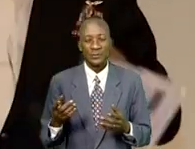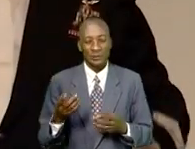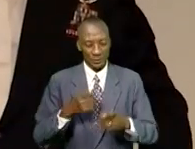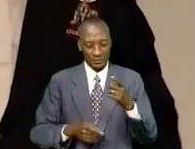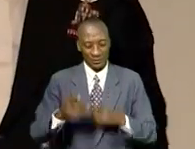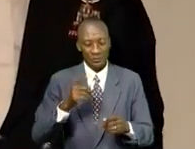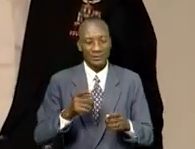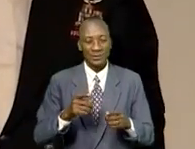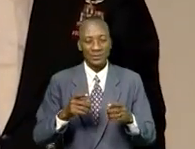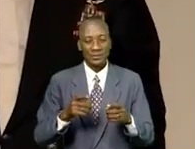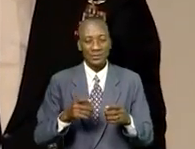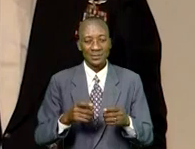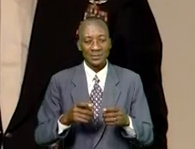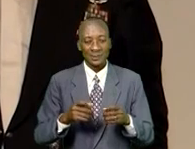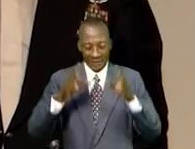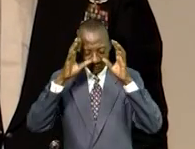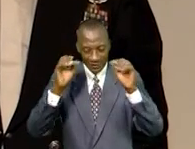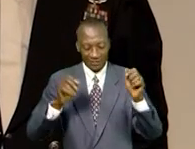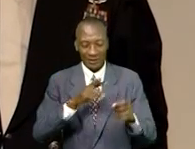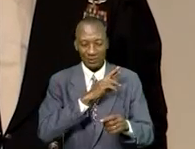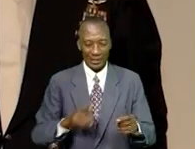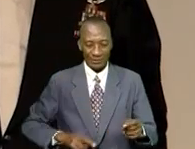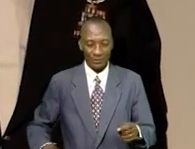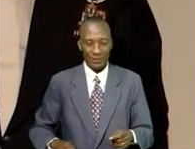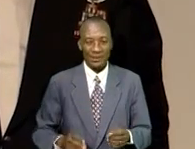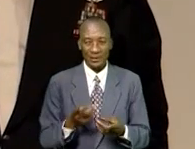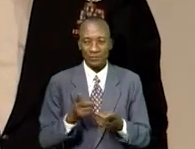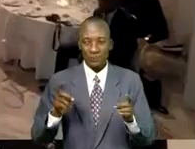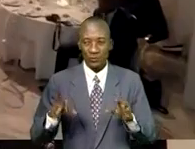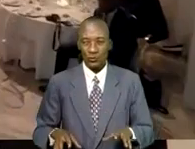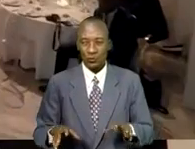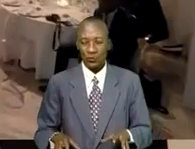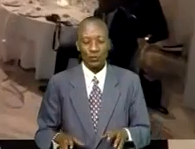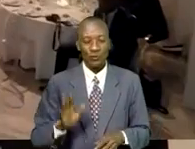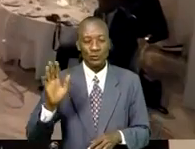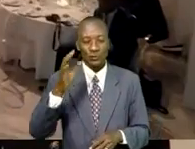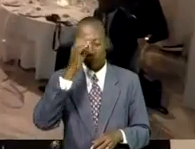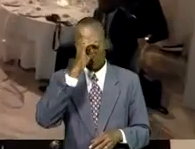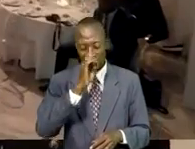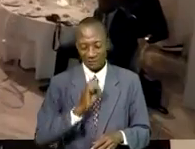président de la République démocratique du Congo, Son Excellence Félix